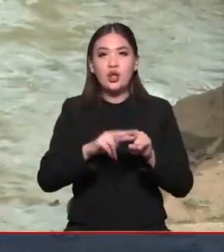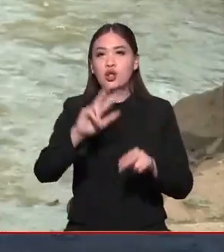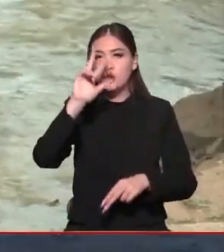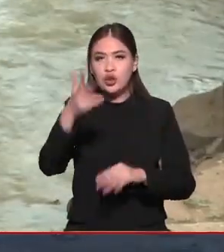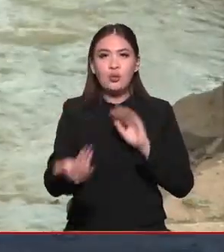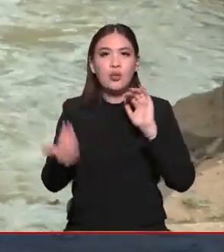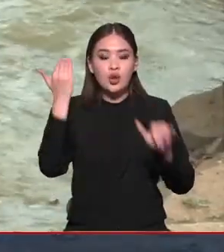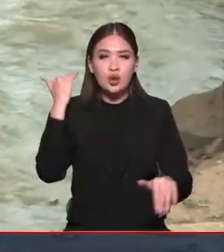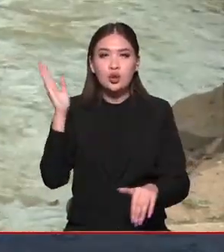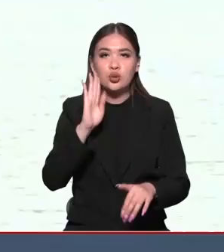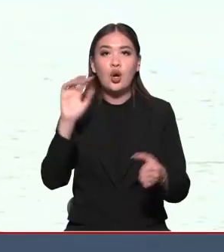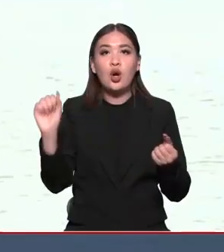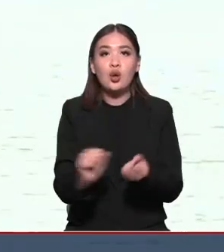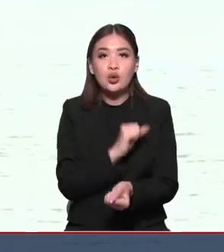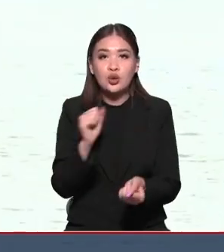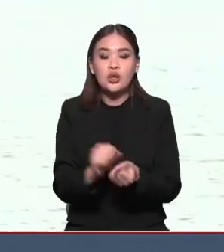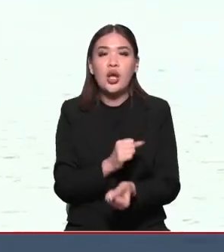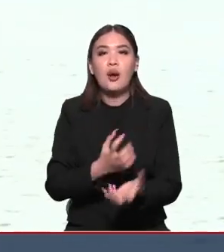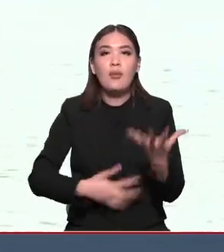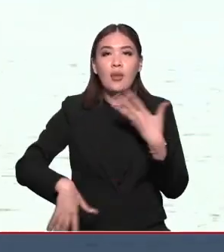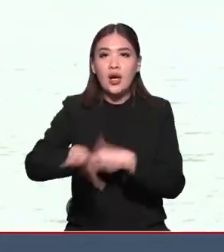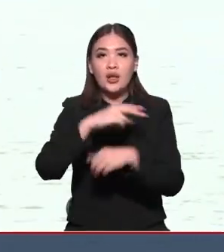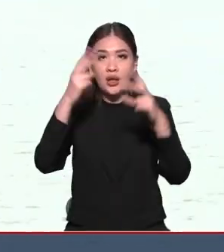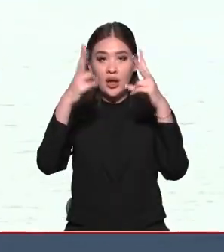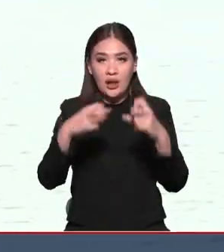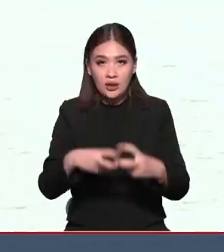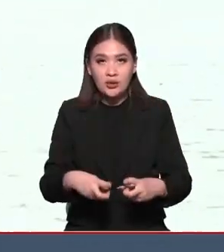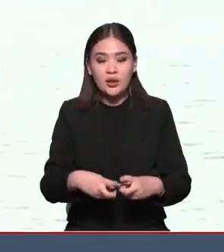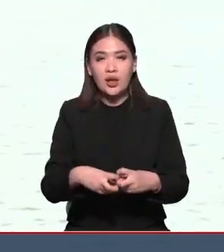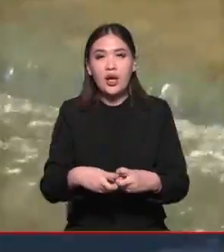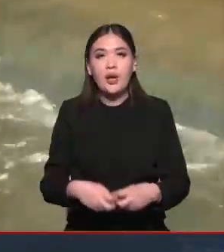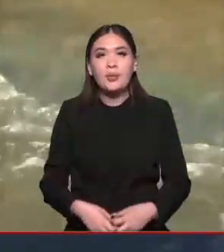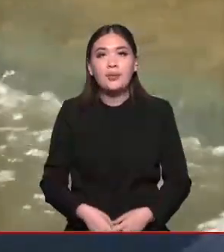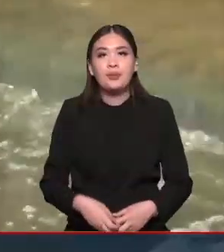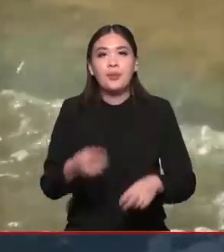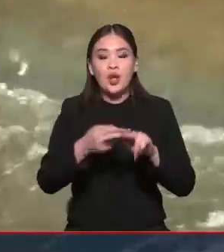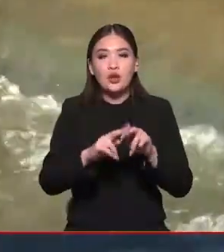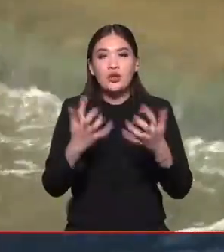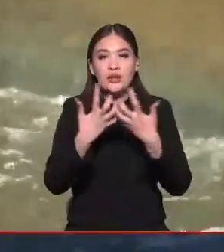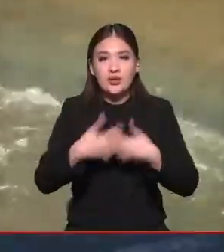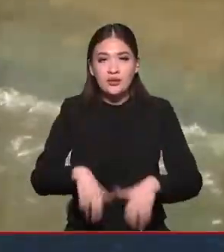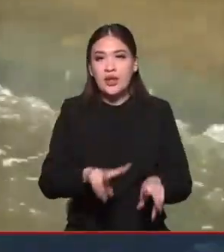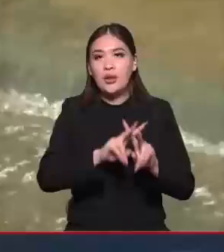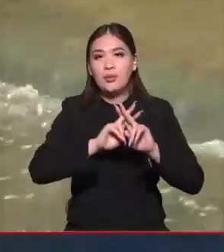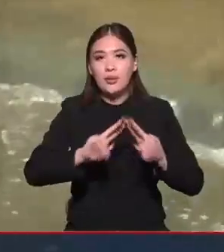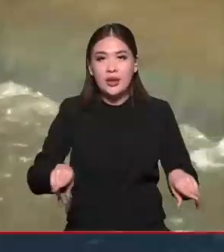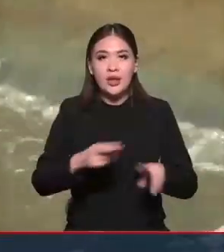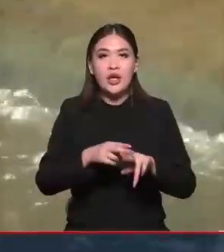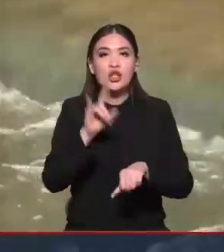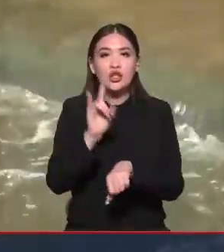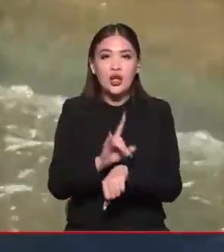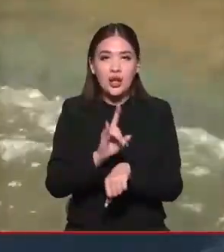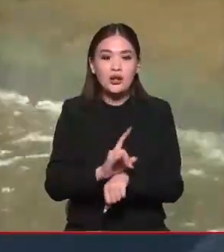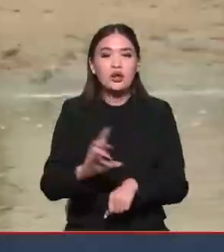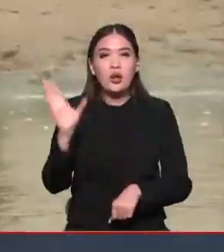бұрынғы судың құрғақшылық кезінде бәрі қарап отса, жаңағы 2 ТП/атқа деген не болды, соны цифрлары бірдей. Яғни жалған мәліметтер